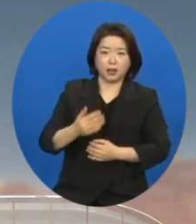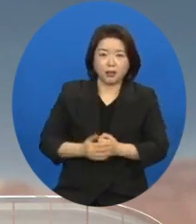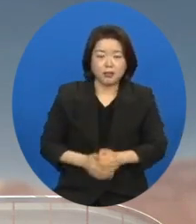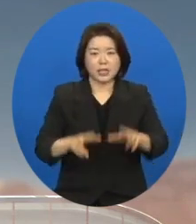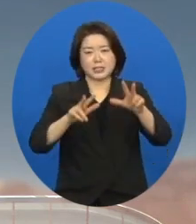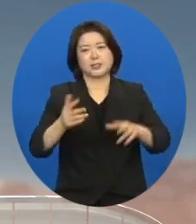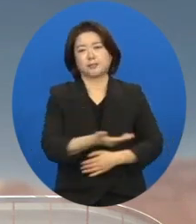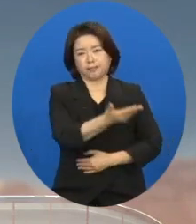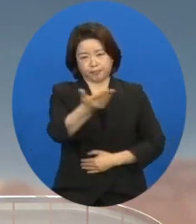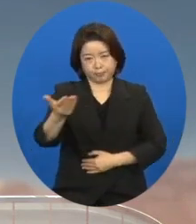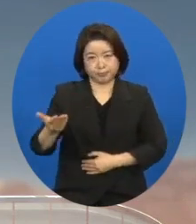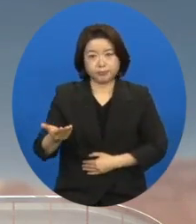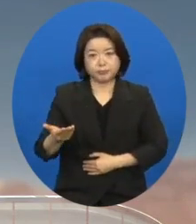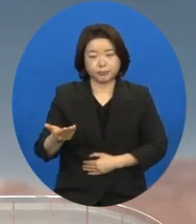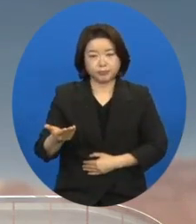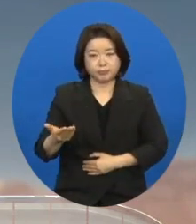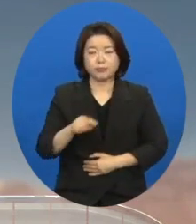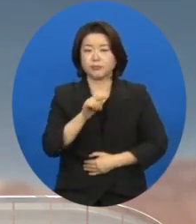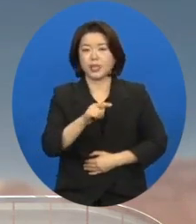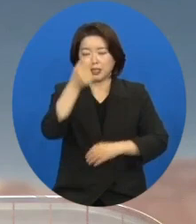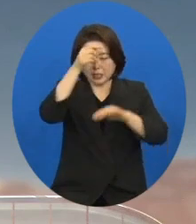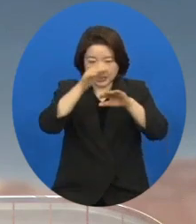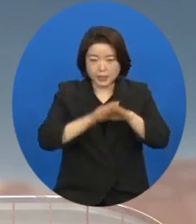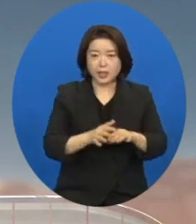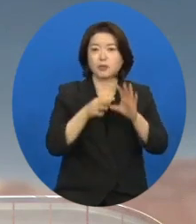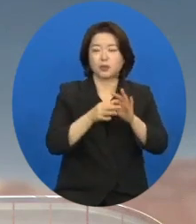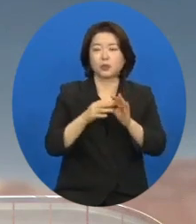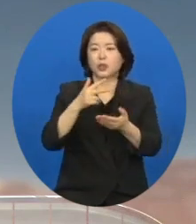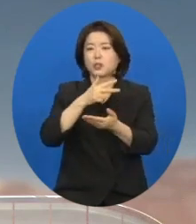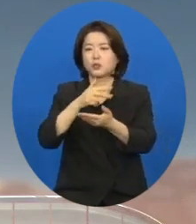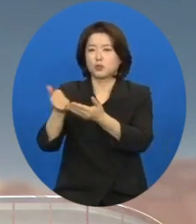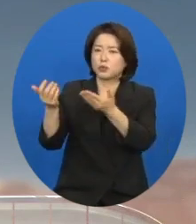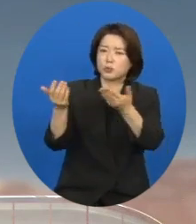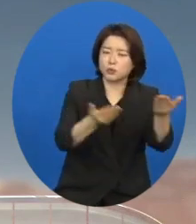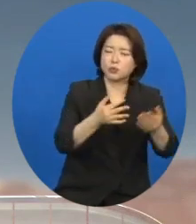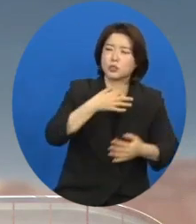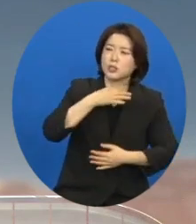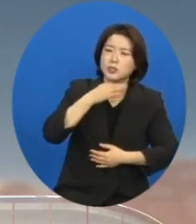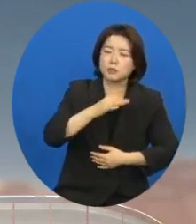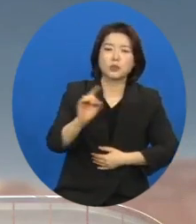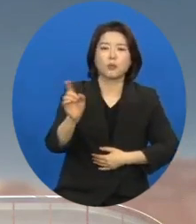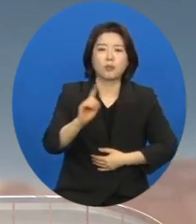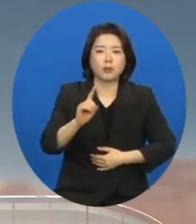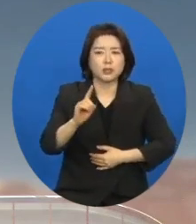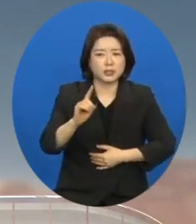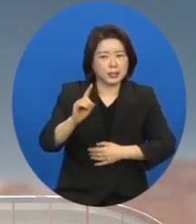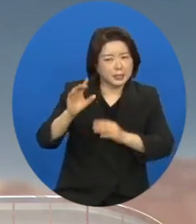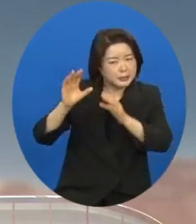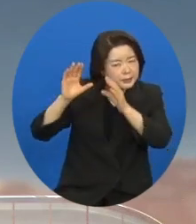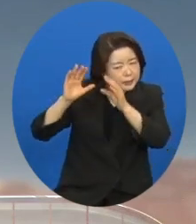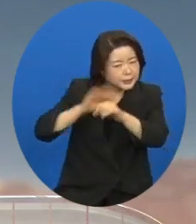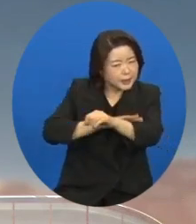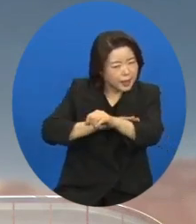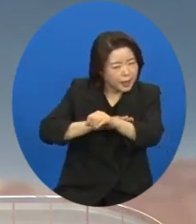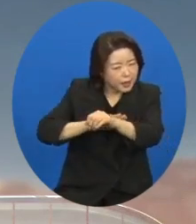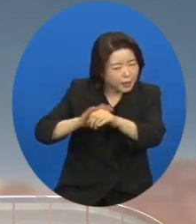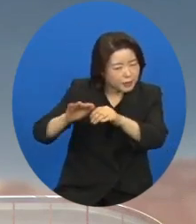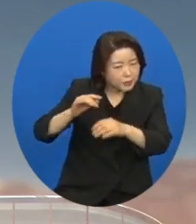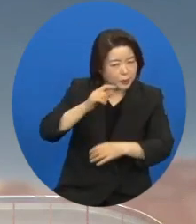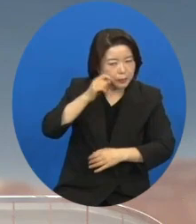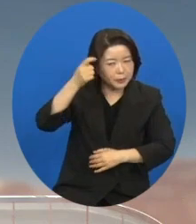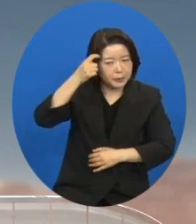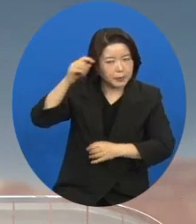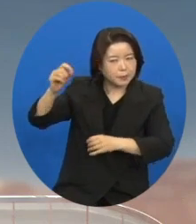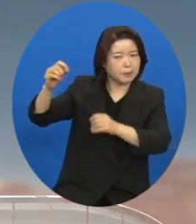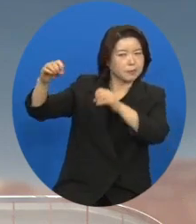지금 여러분들에게 이 예배를 통해서 주님이 주시는 음성은 무엇인지 여러분 들으셔야 돼요. 지금 하나님이 말씀하신